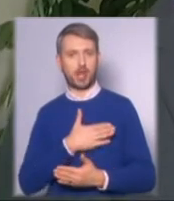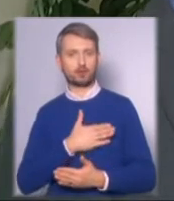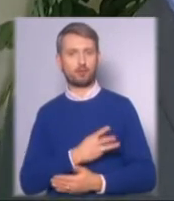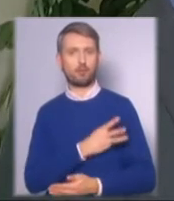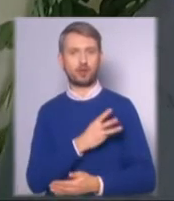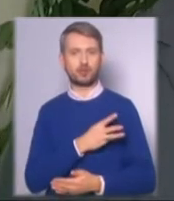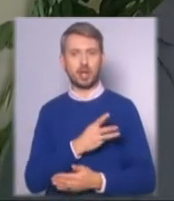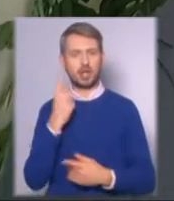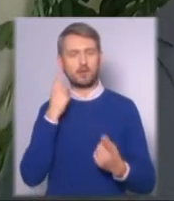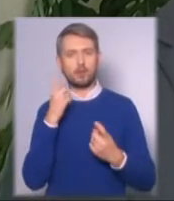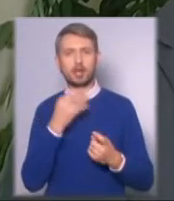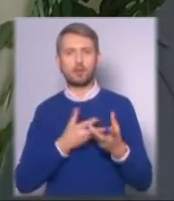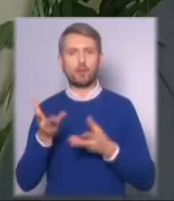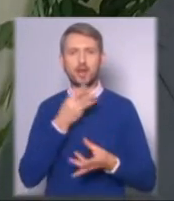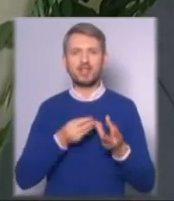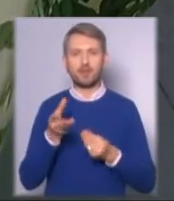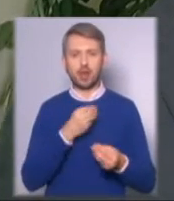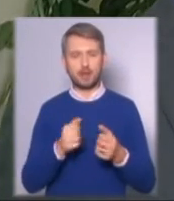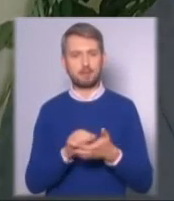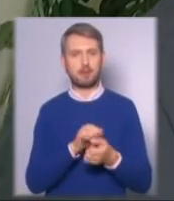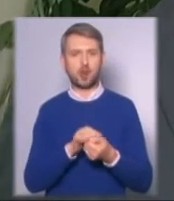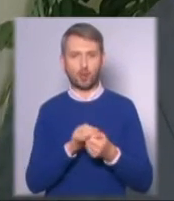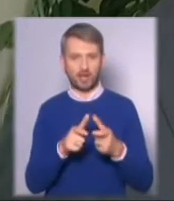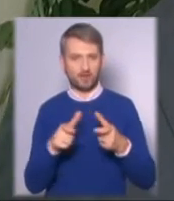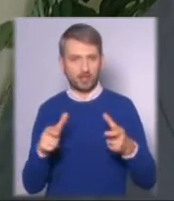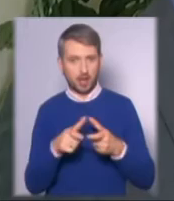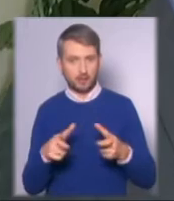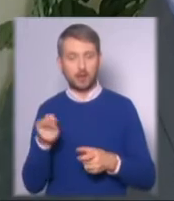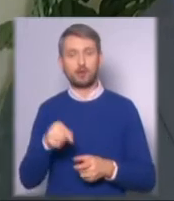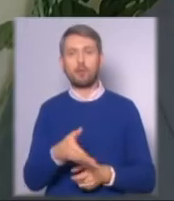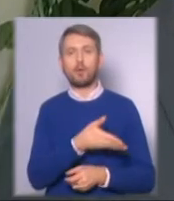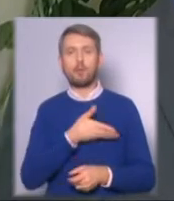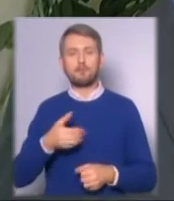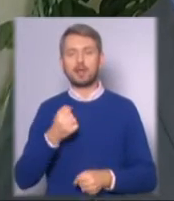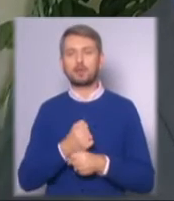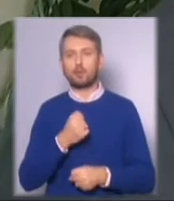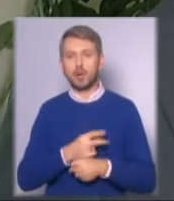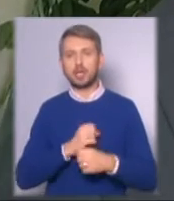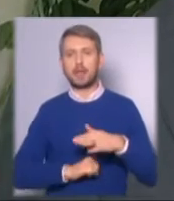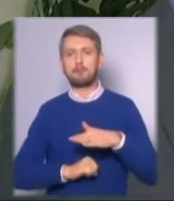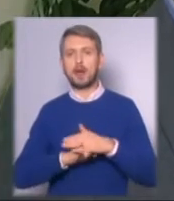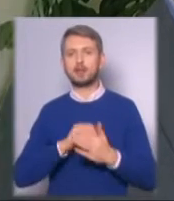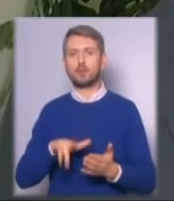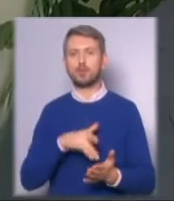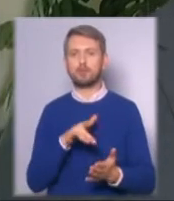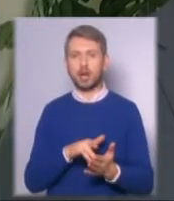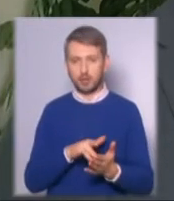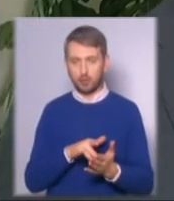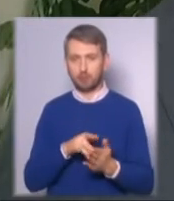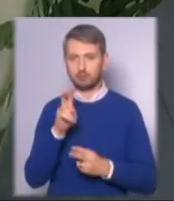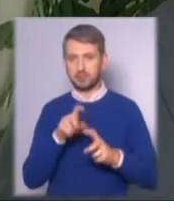про фальсифікації паперових квитанцій. От, тому ми зробили на базі от муніципального комунального